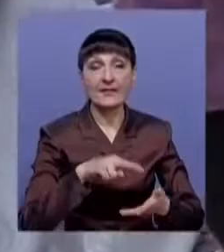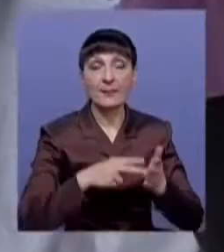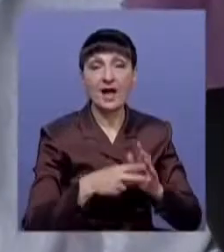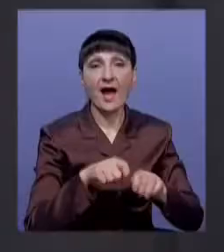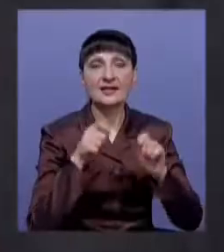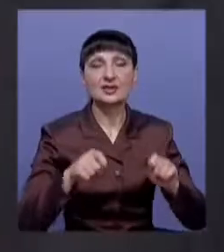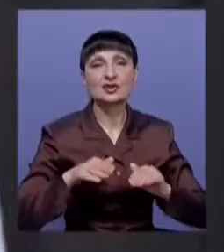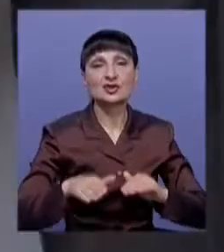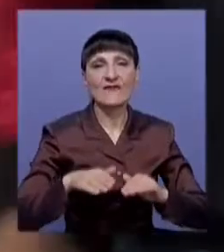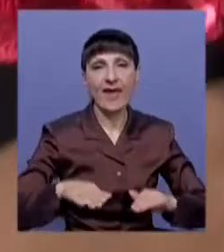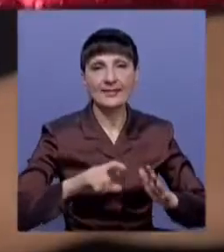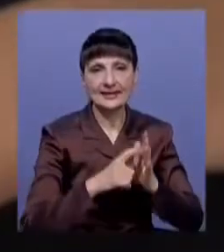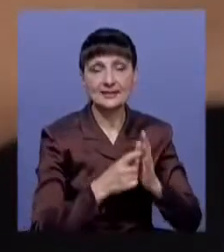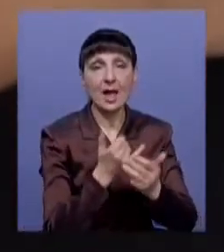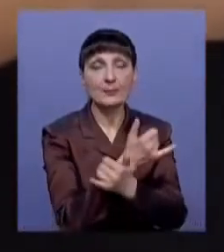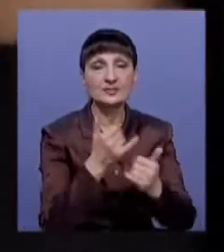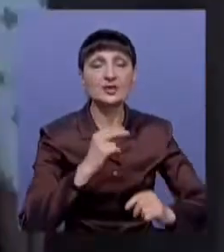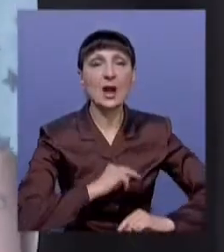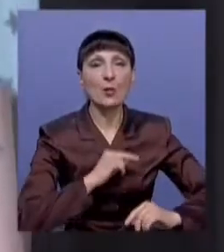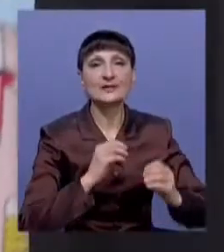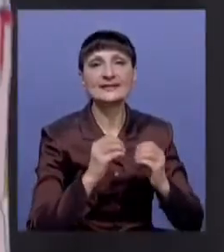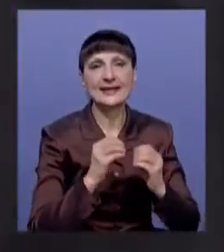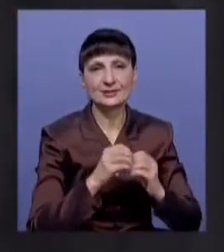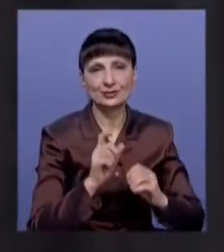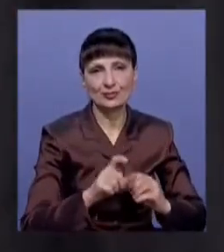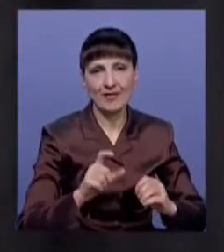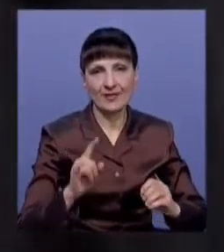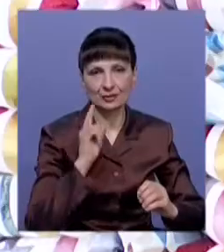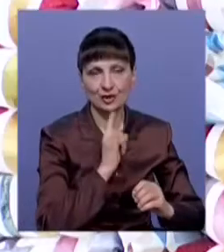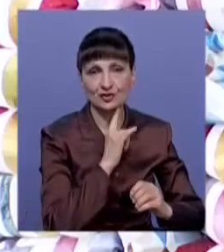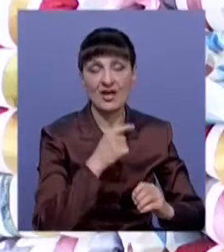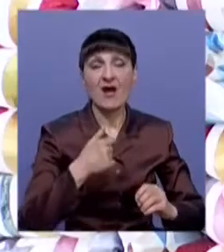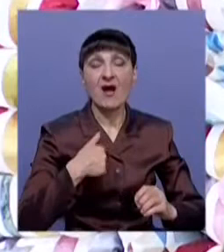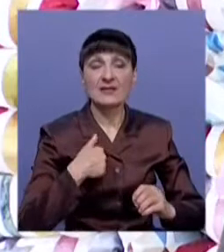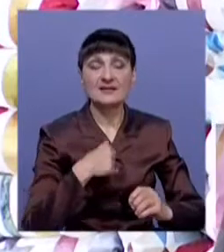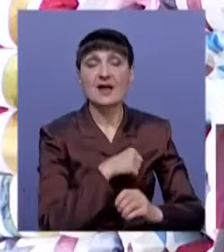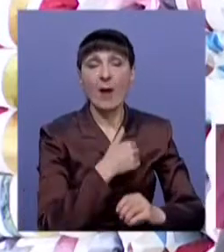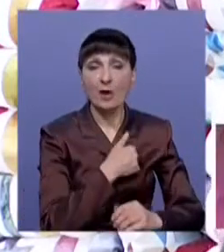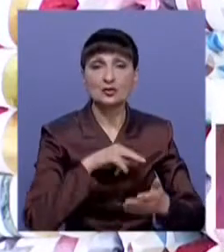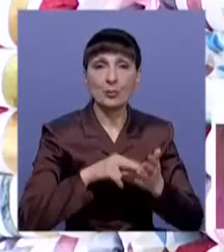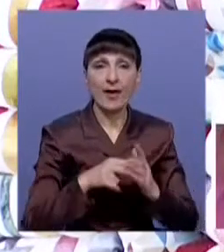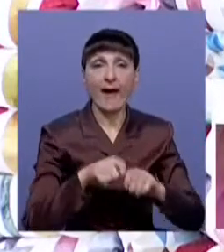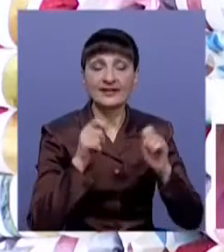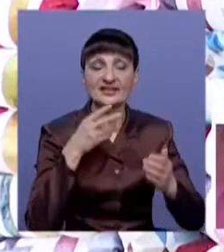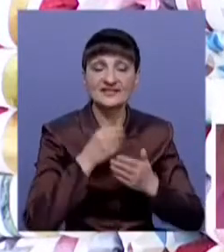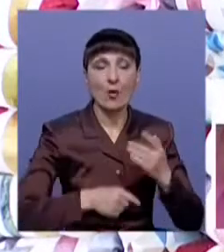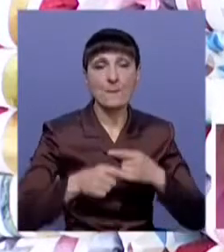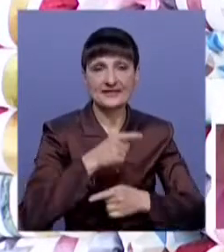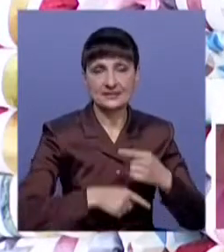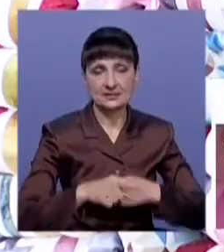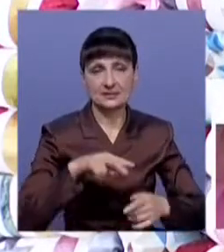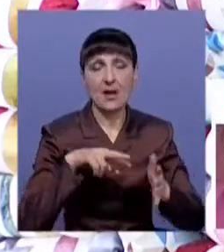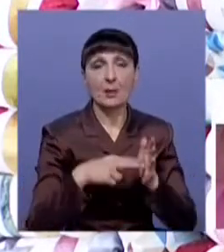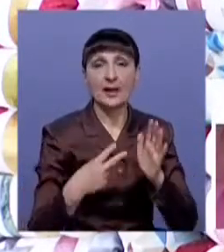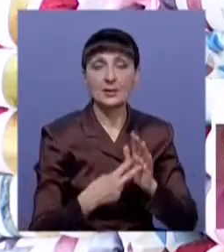открыть швейный цех не обеспечить работой 10 женщин дай аллах я собираюсь сама открыть свой бизнес то есть планирую на